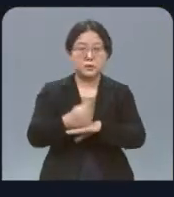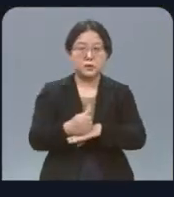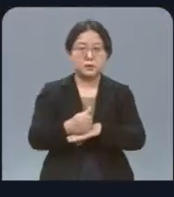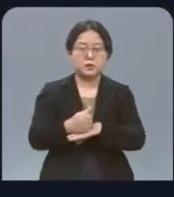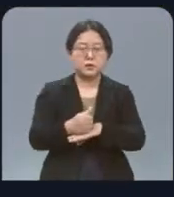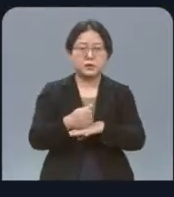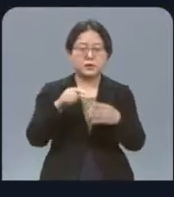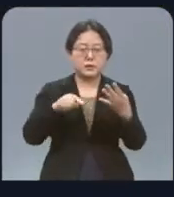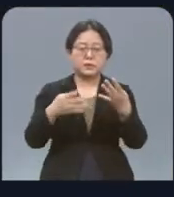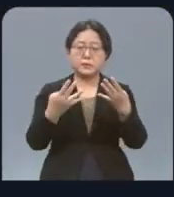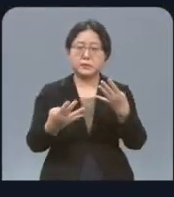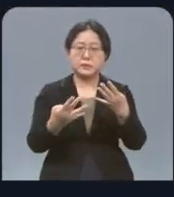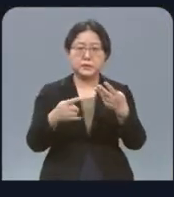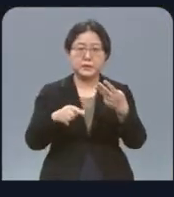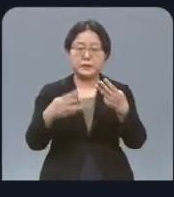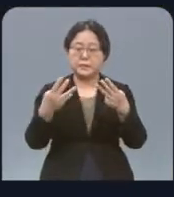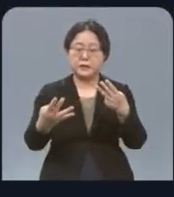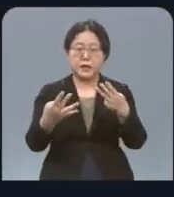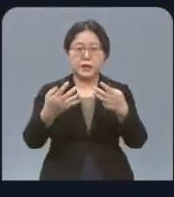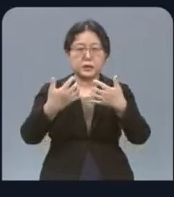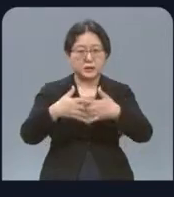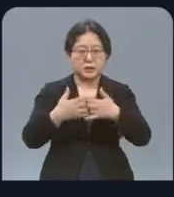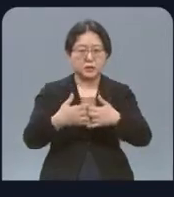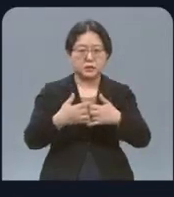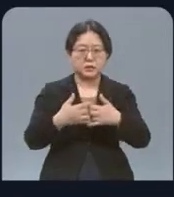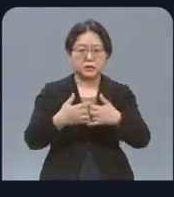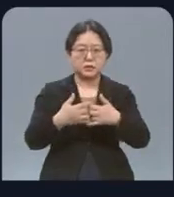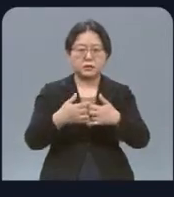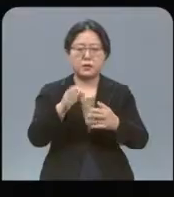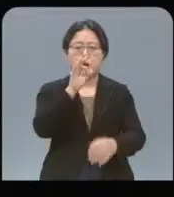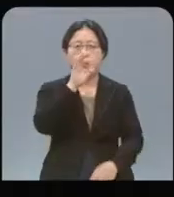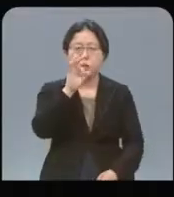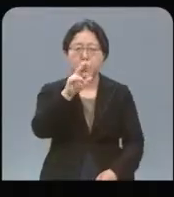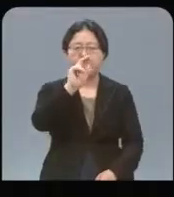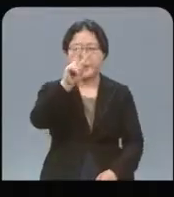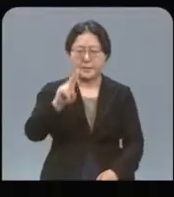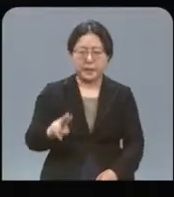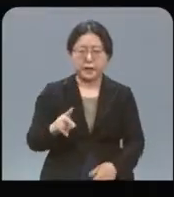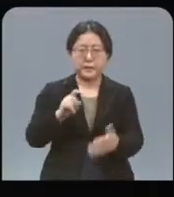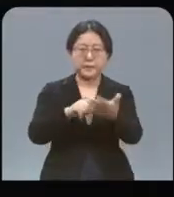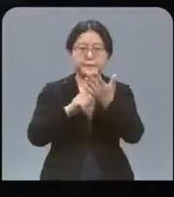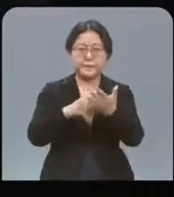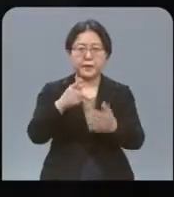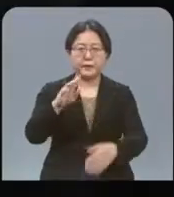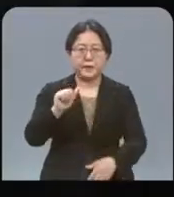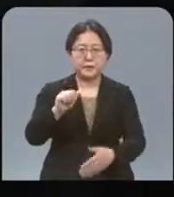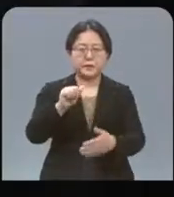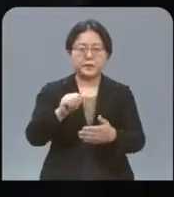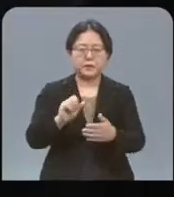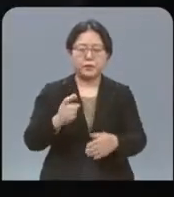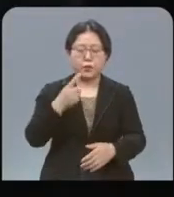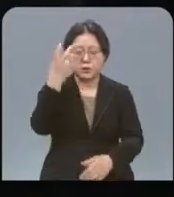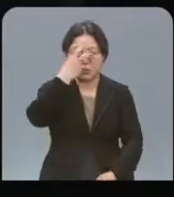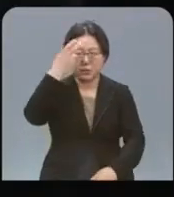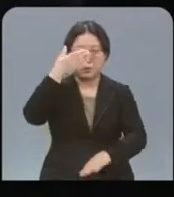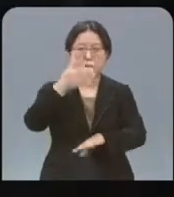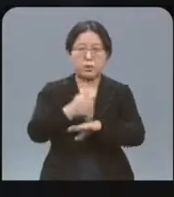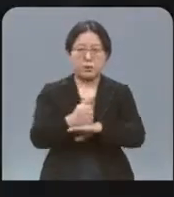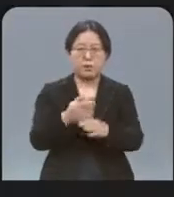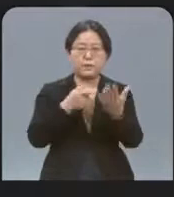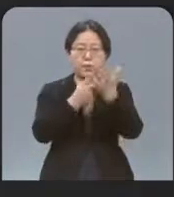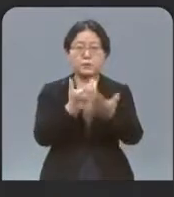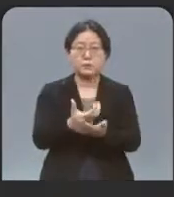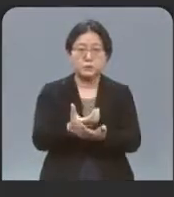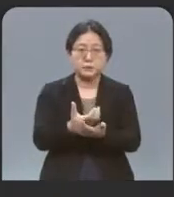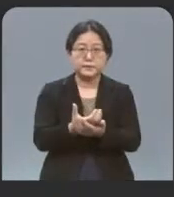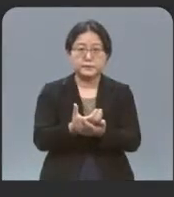3, 4호기에서만 264개의 구멍과 틈이 발견됐습니다. KBS가 입수한 원인 점검 결과